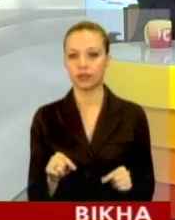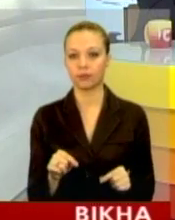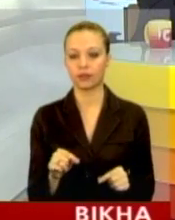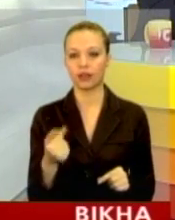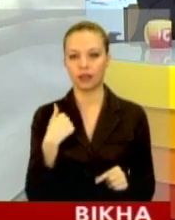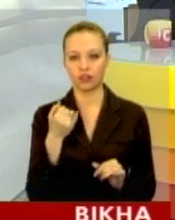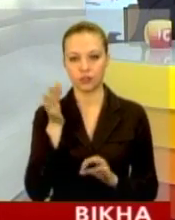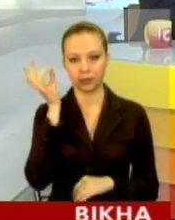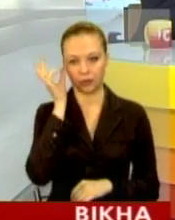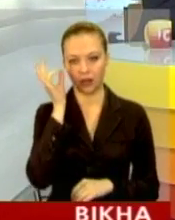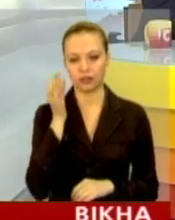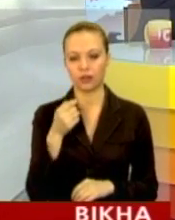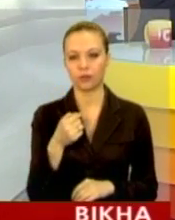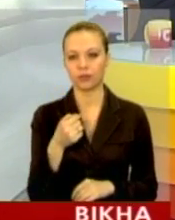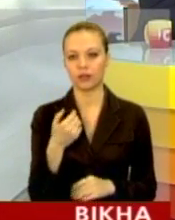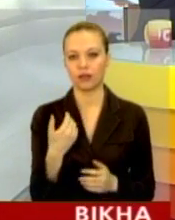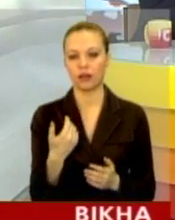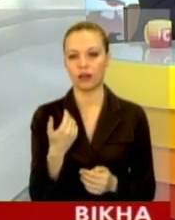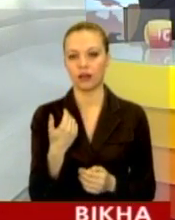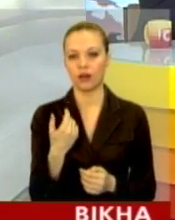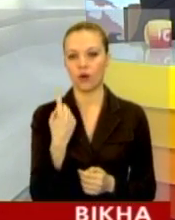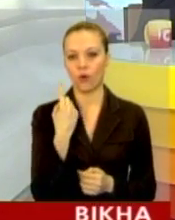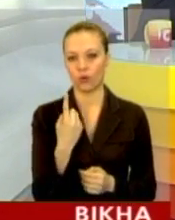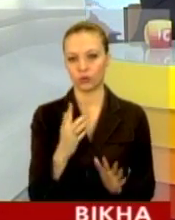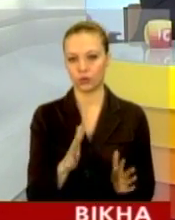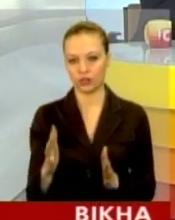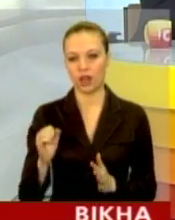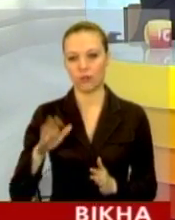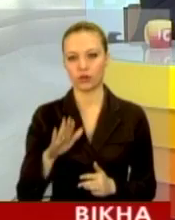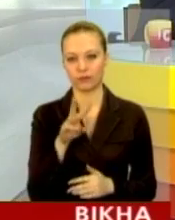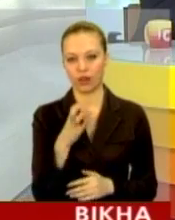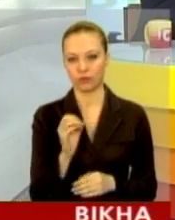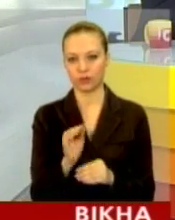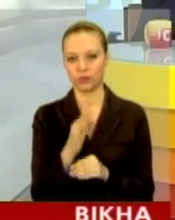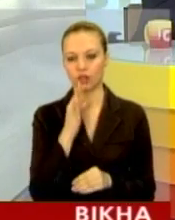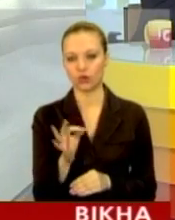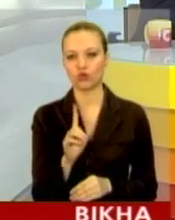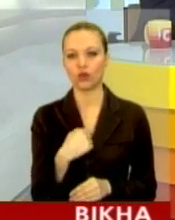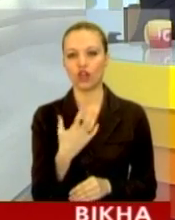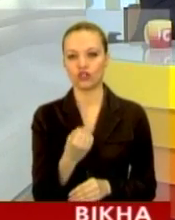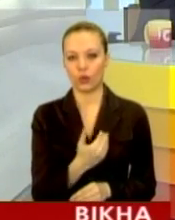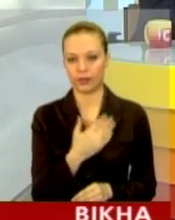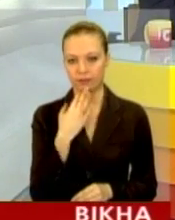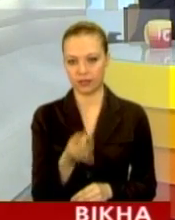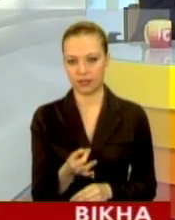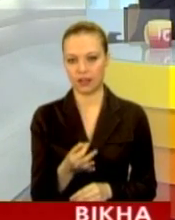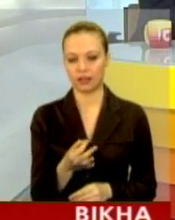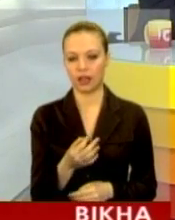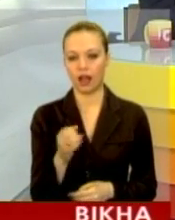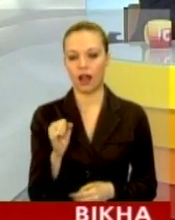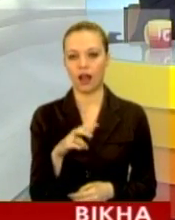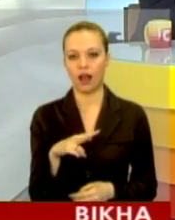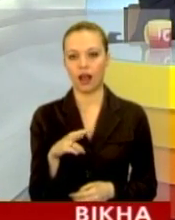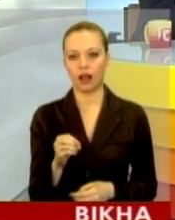я пригадаю, скажімо, одну річ, потім вам скажу про те, що я хотів сказати.